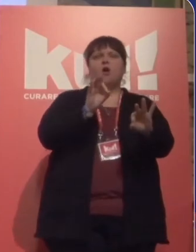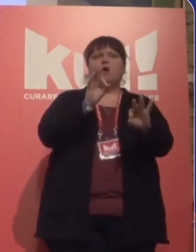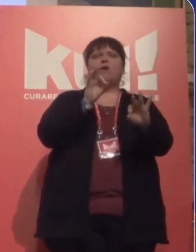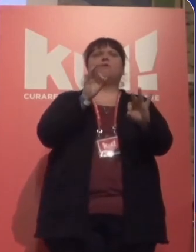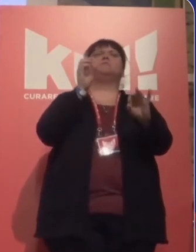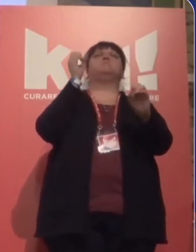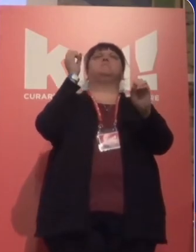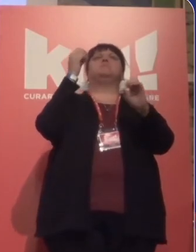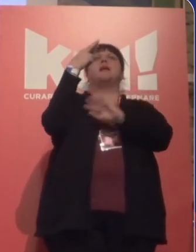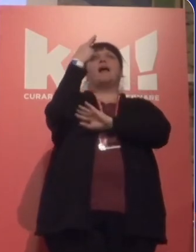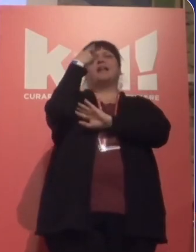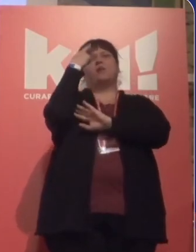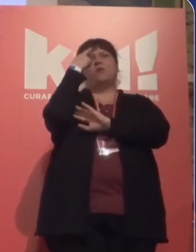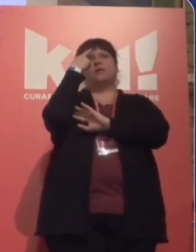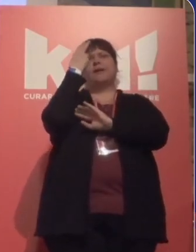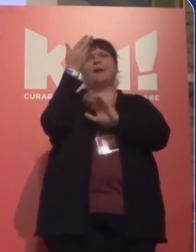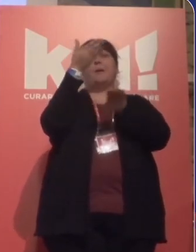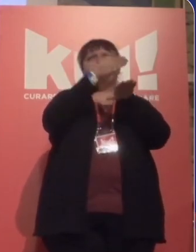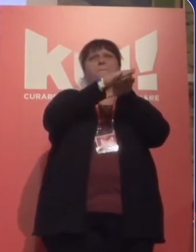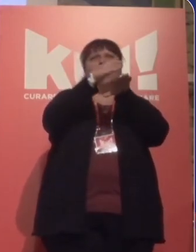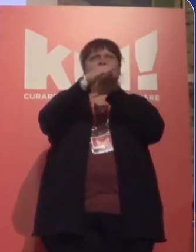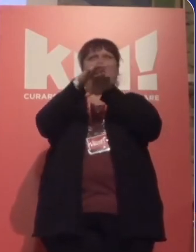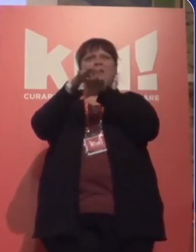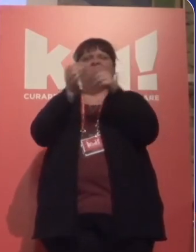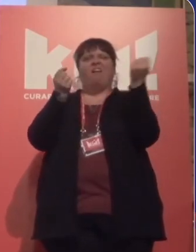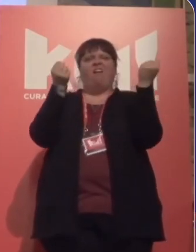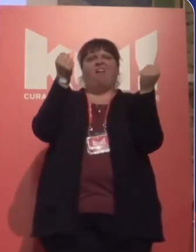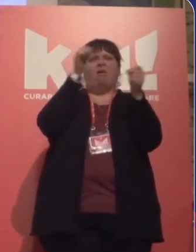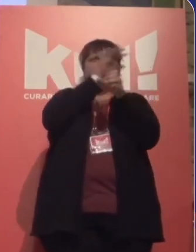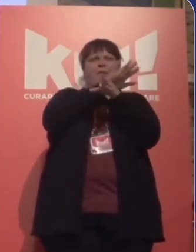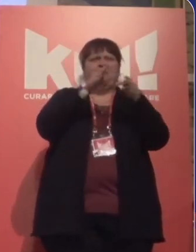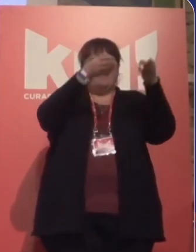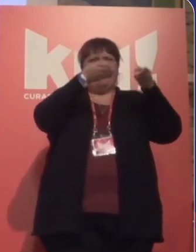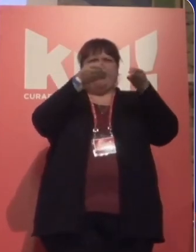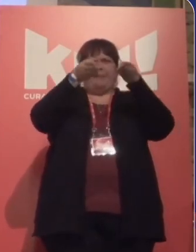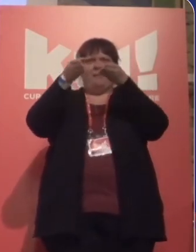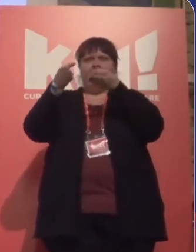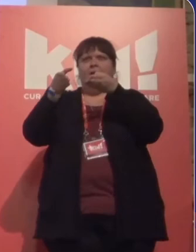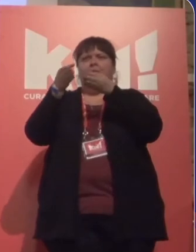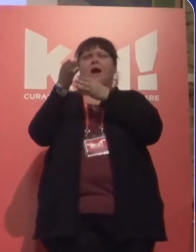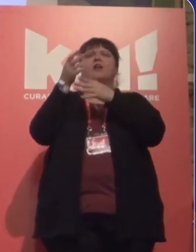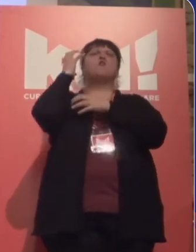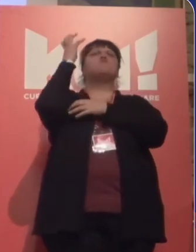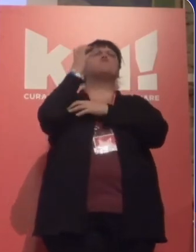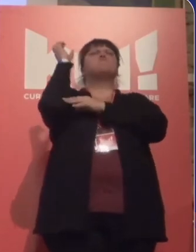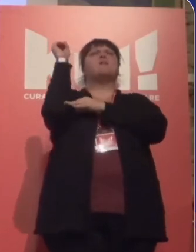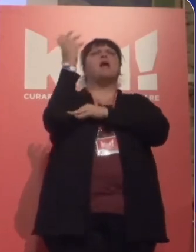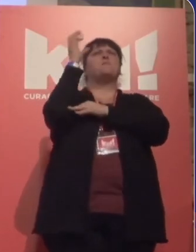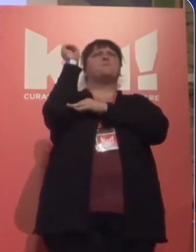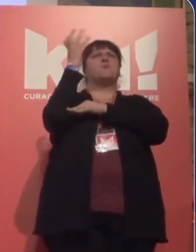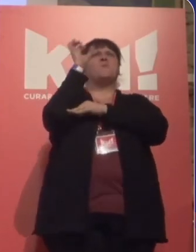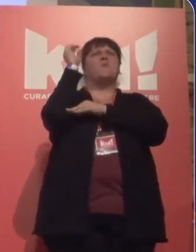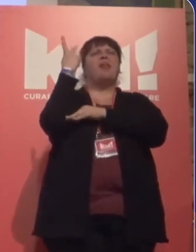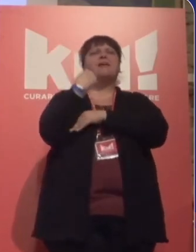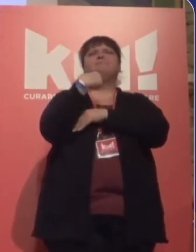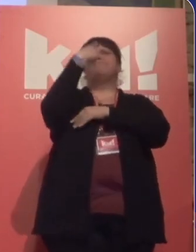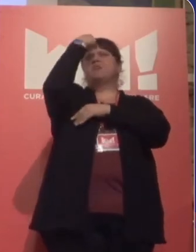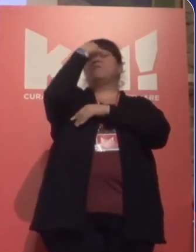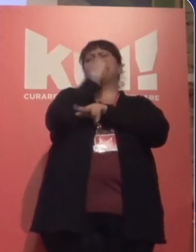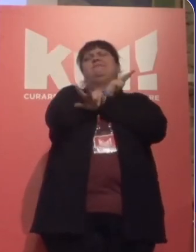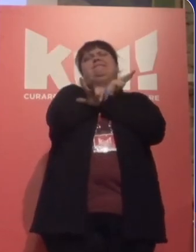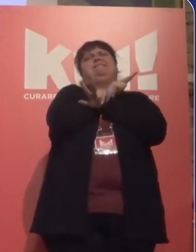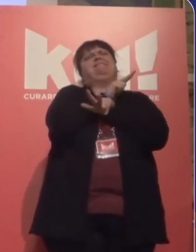vittime le sirene delle ambulanze i volti stremati degli operatori sanitari ricordare le omissioni